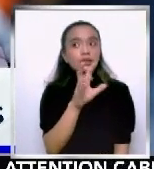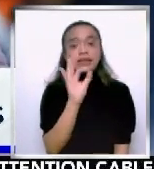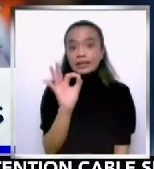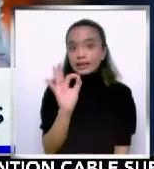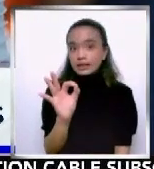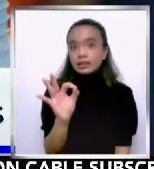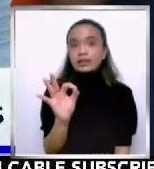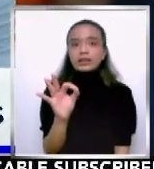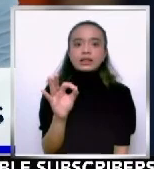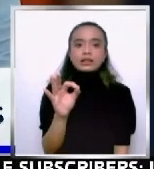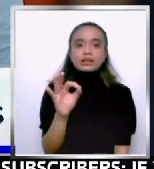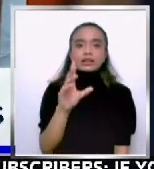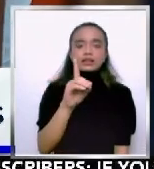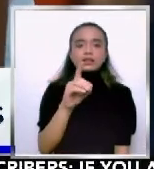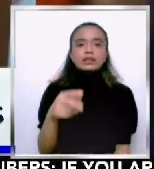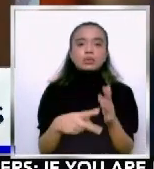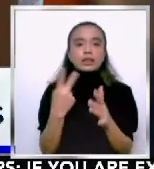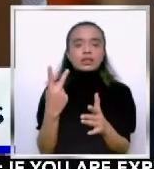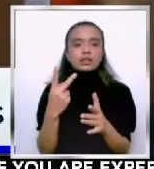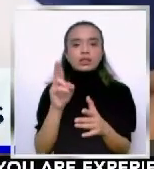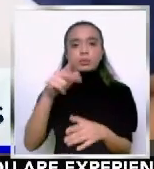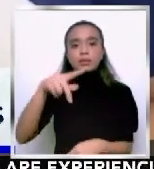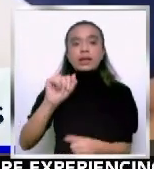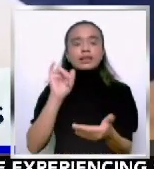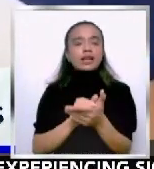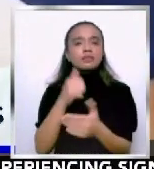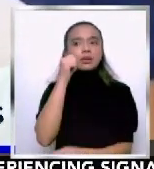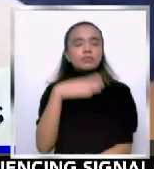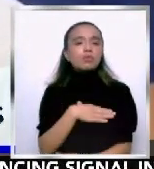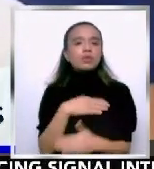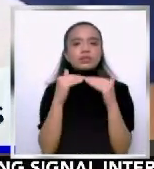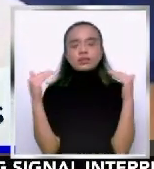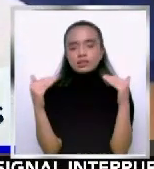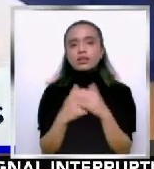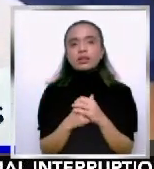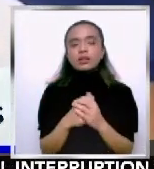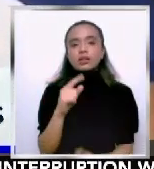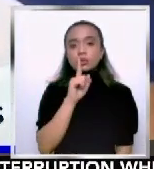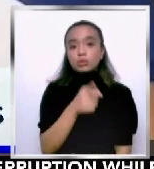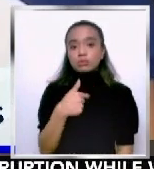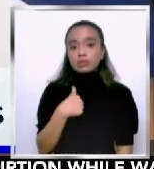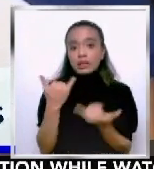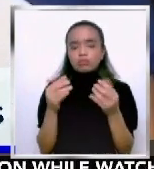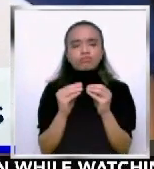290 WTA. So yan yung women's ranking ko. And definitely going to focus more on that